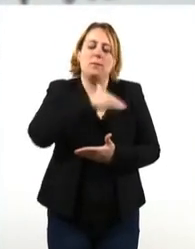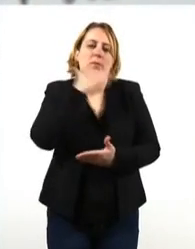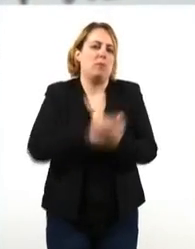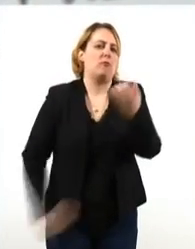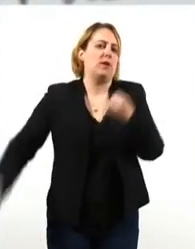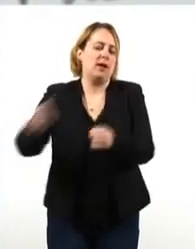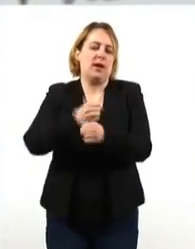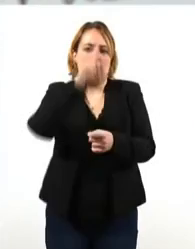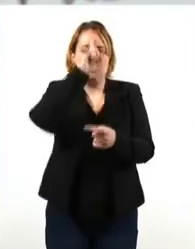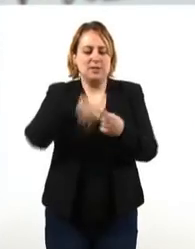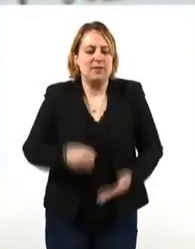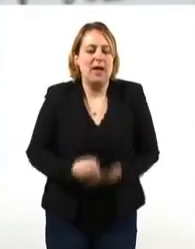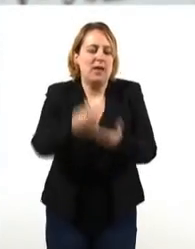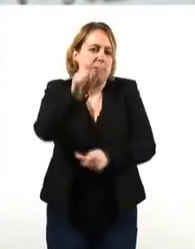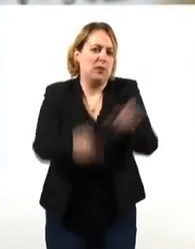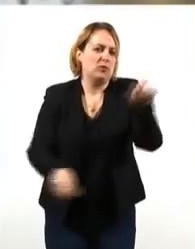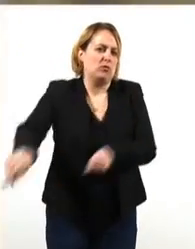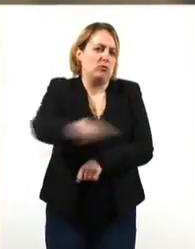personnes. Voilà.